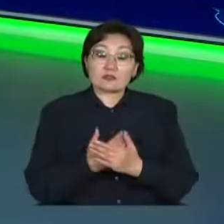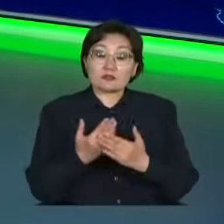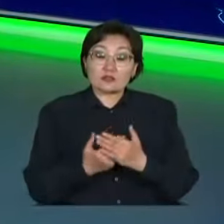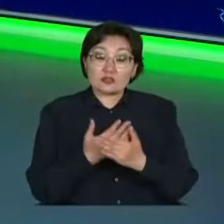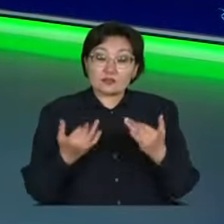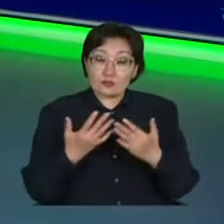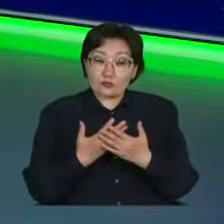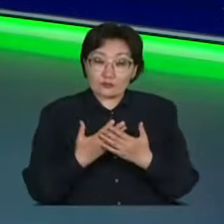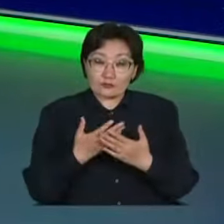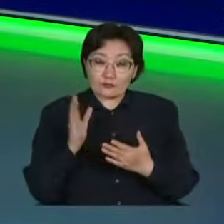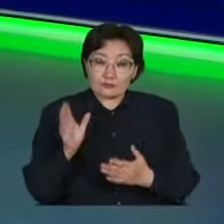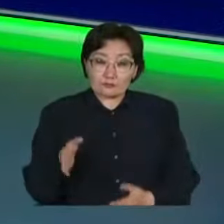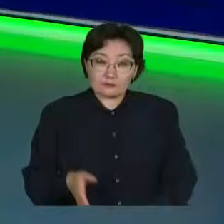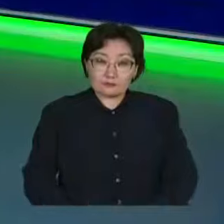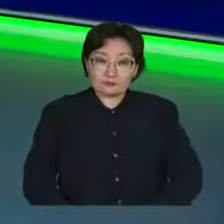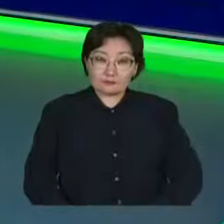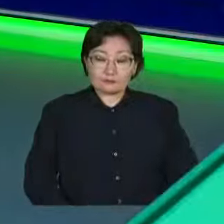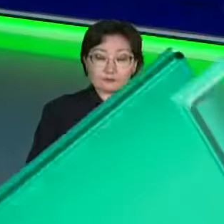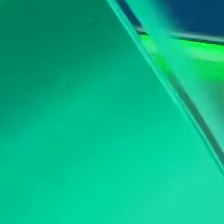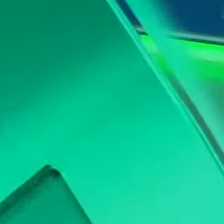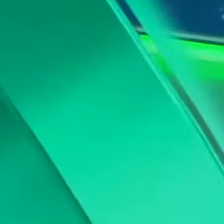Жаңалықтардың екінші жартысынан көретіндеріңіз.